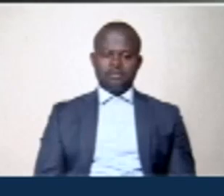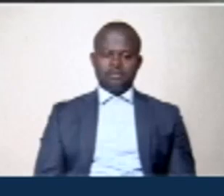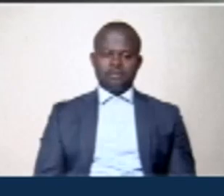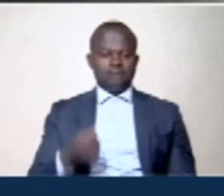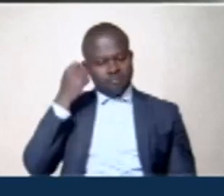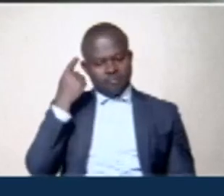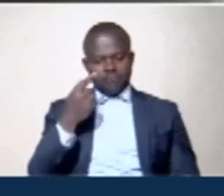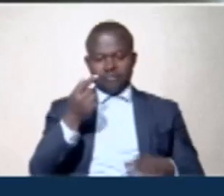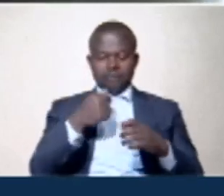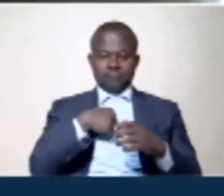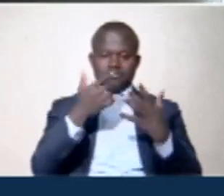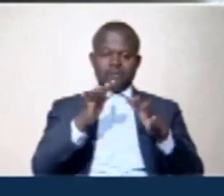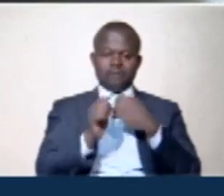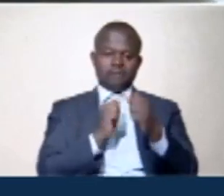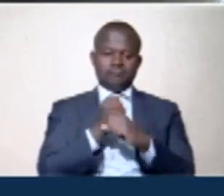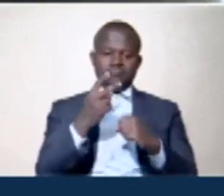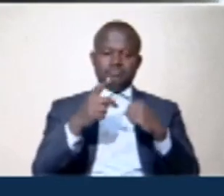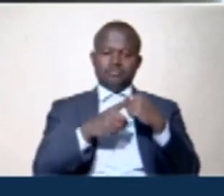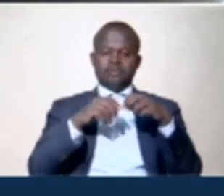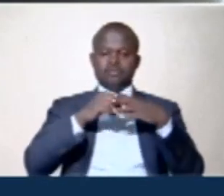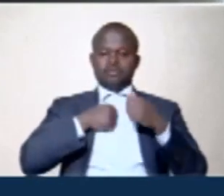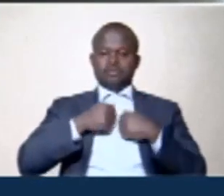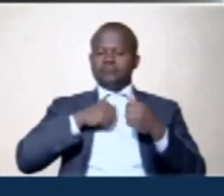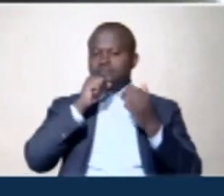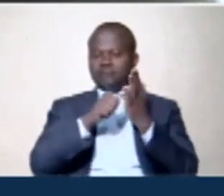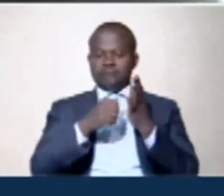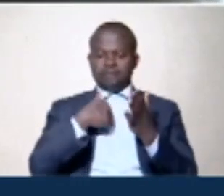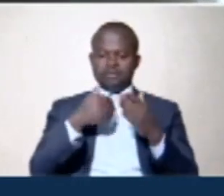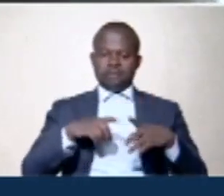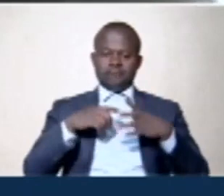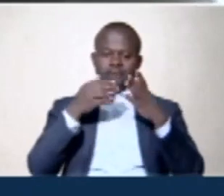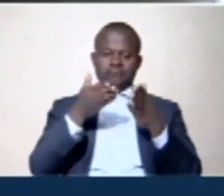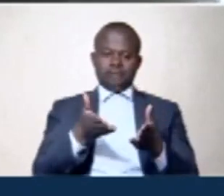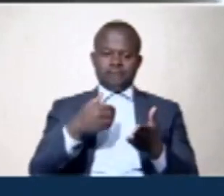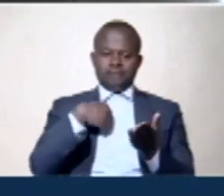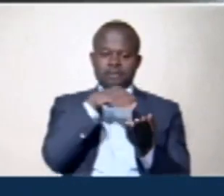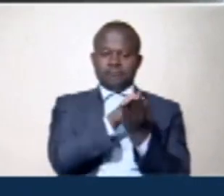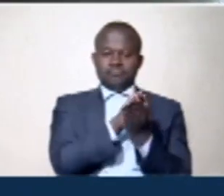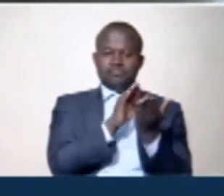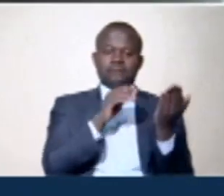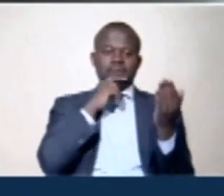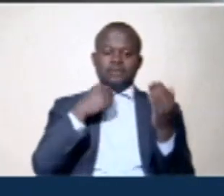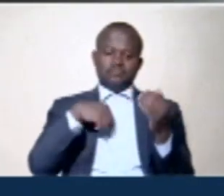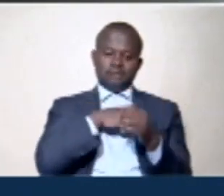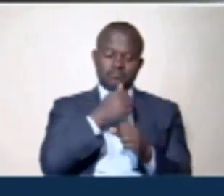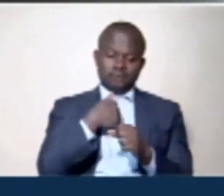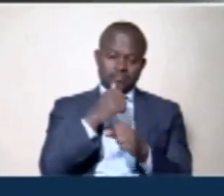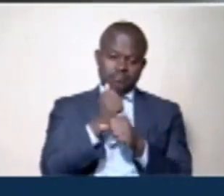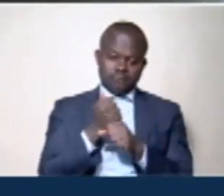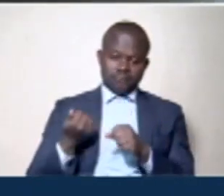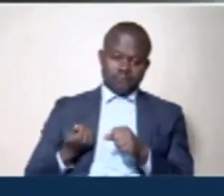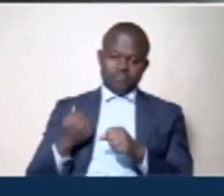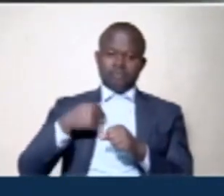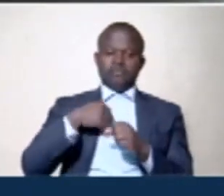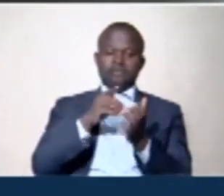Murumva ko maze imyaka 26 mu Rwanda, nta kibazo mfite, nibera hano, mfite konti muri banki, umugabo wanjye afite akazi, umukobwa wanjye